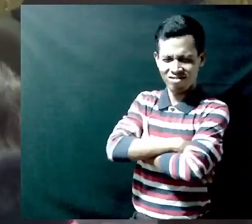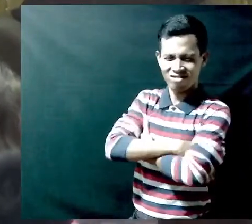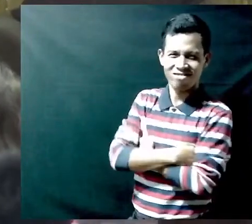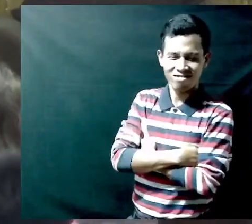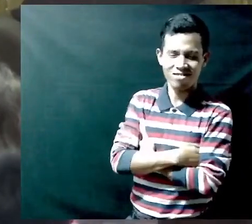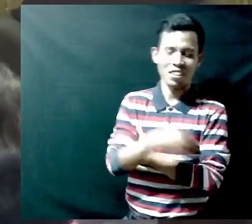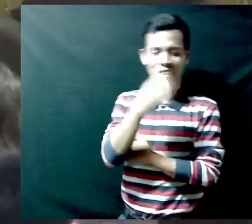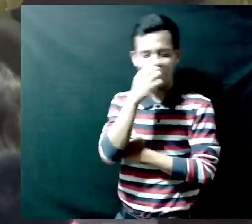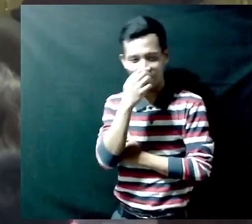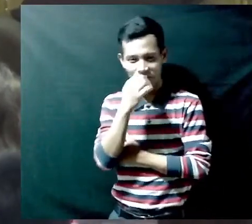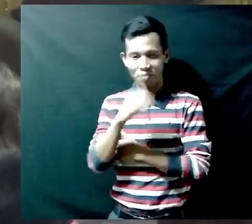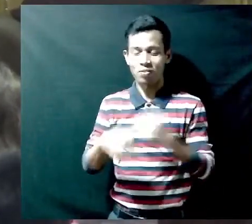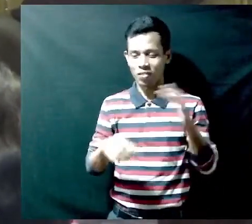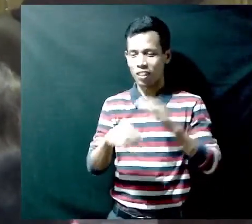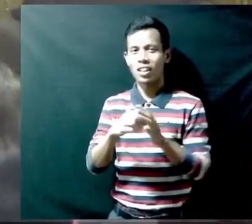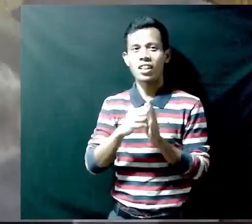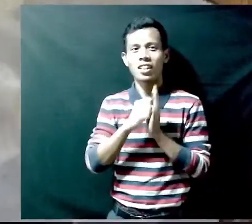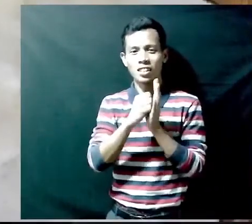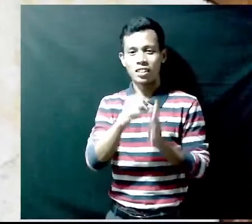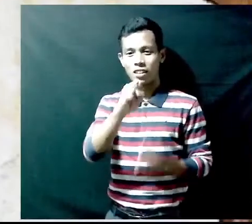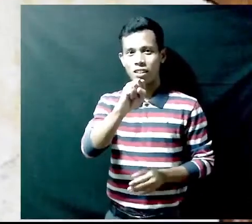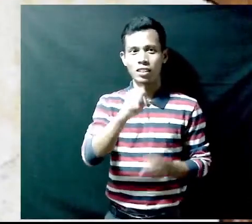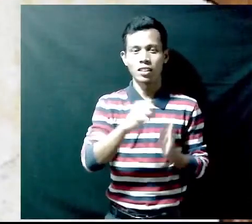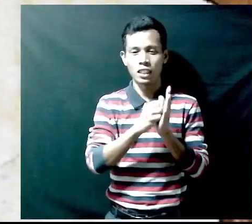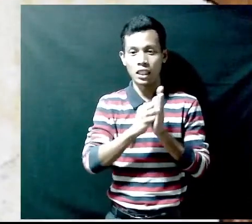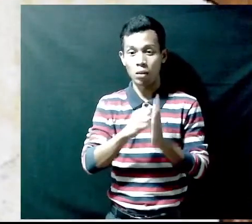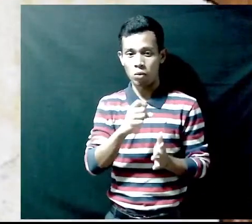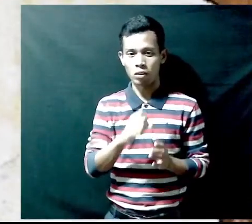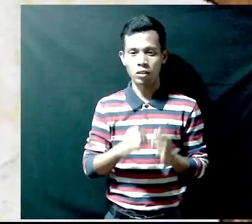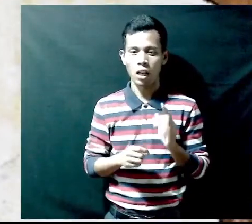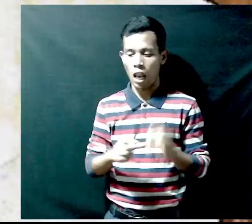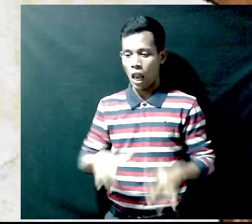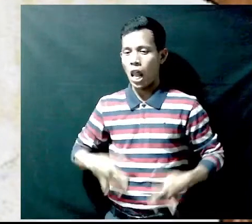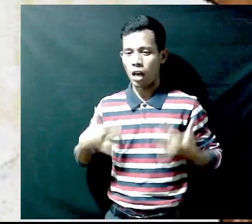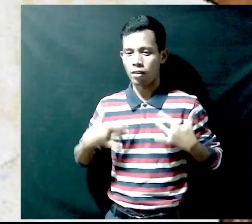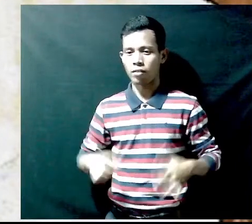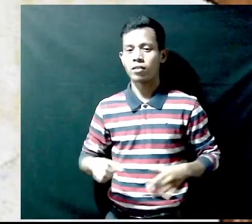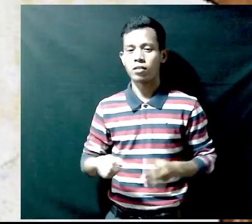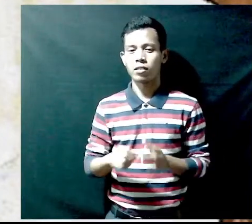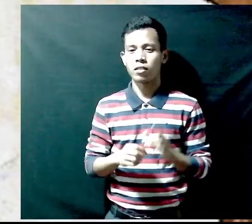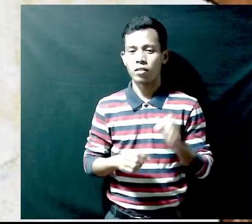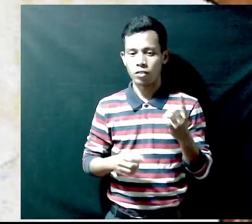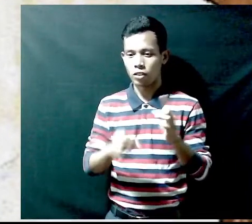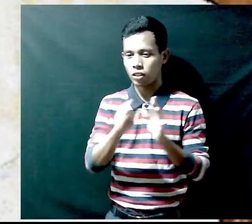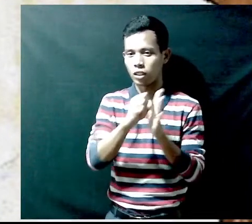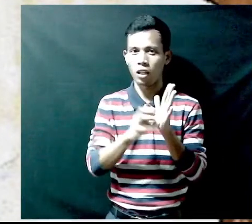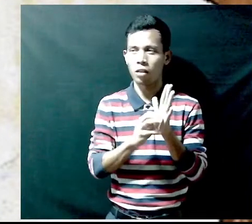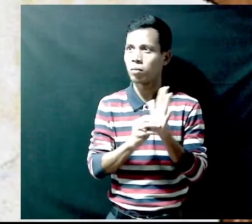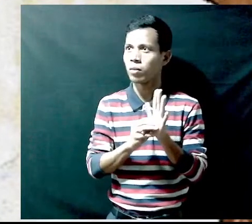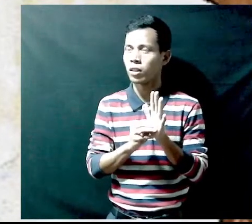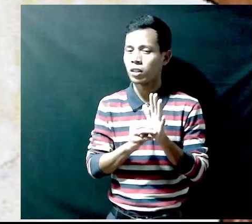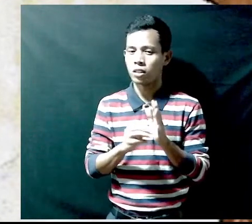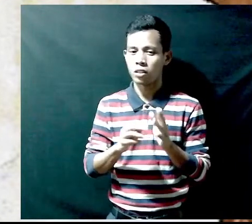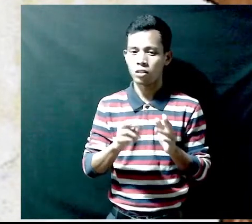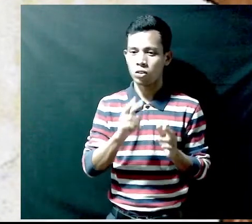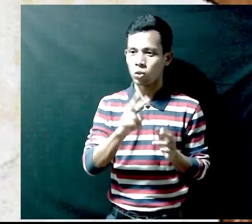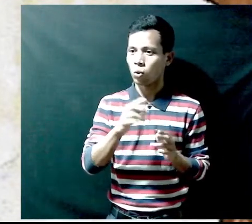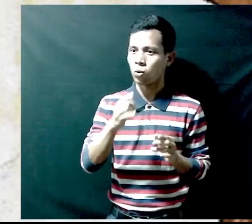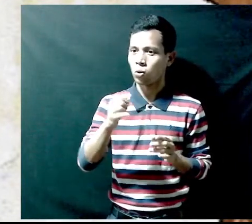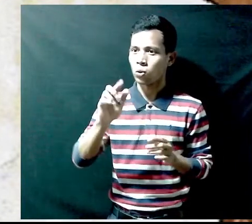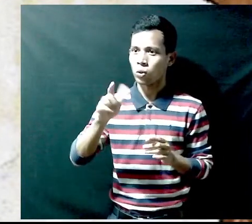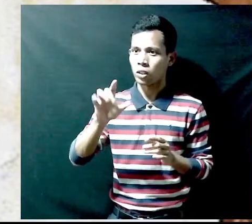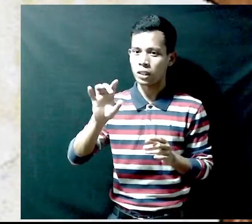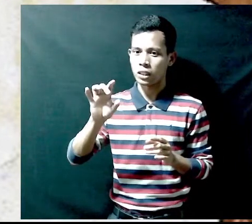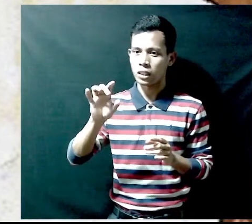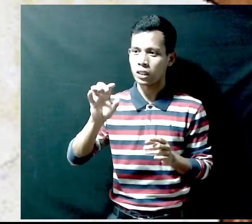Dalawa na lang, Samuel's life, both got favor with God and man. 1 Samuel 2:26, and the child Samuel grew on and